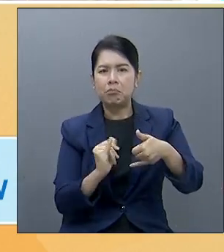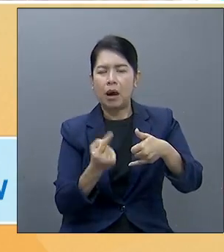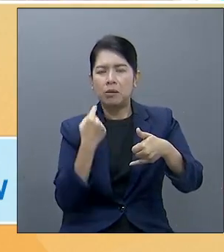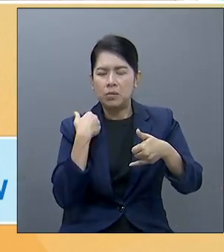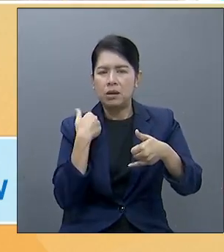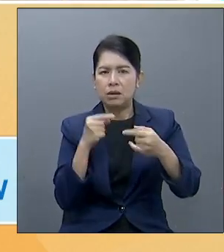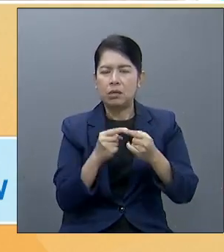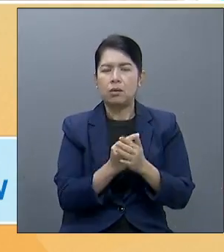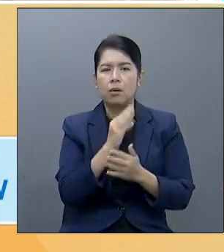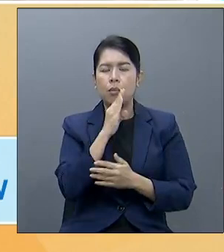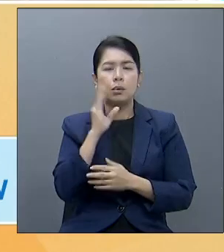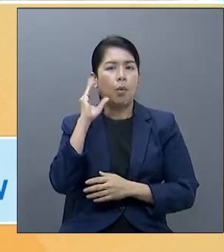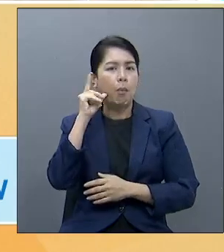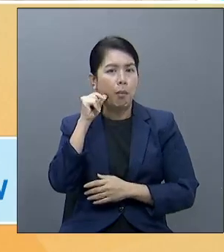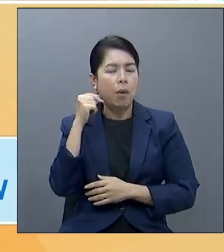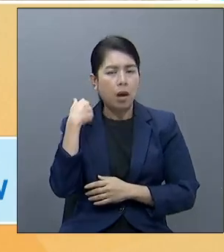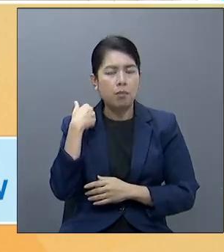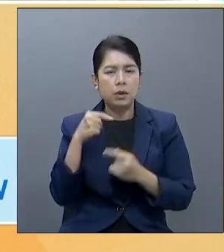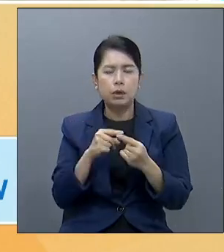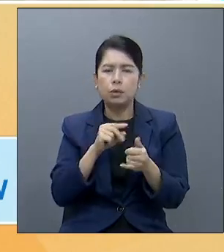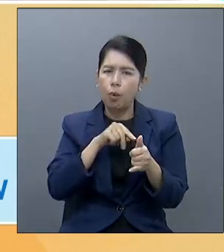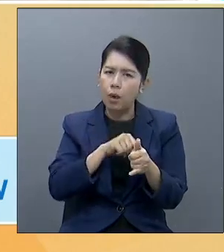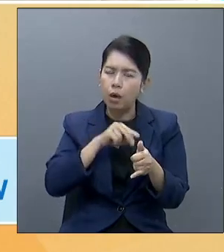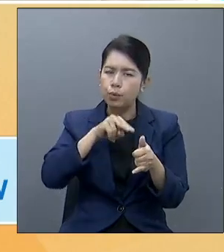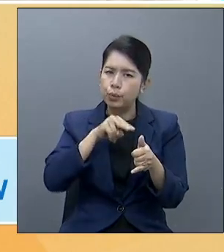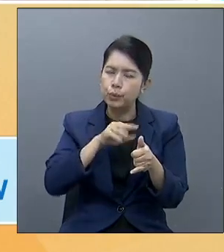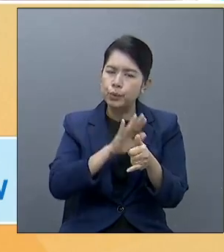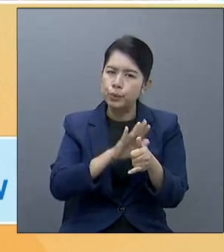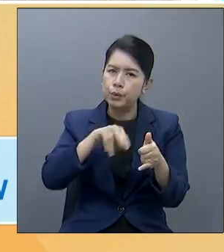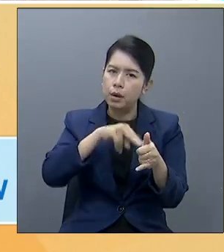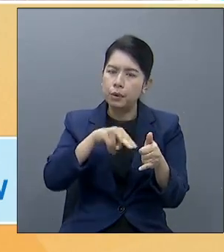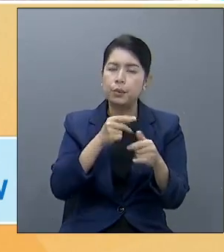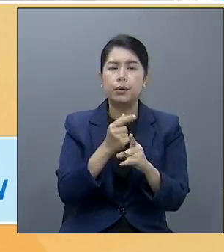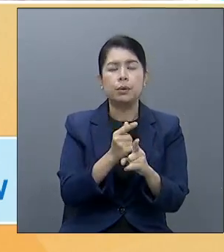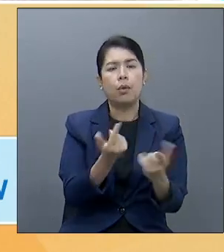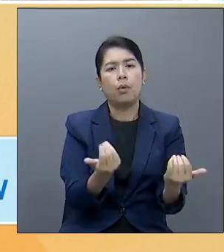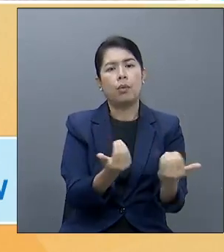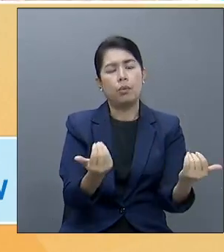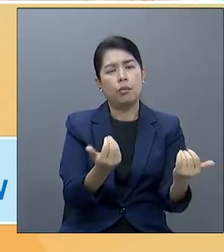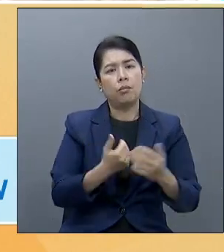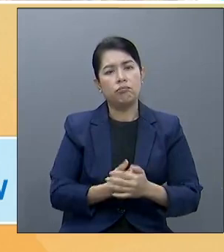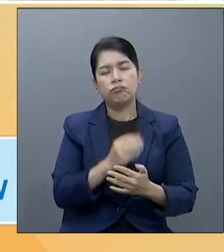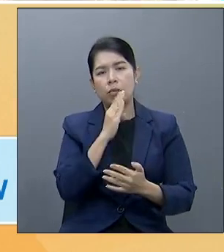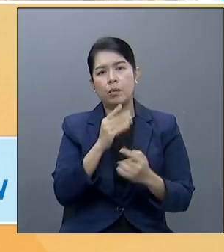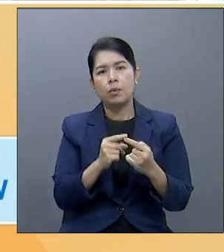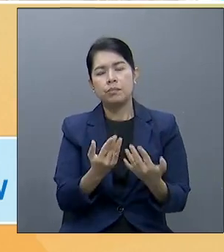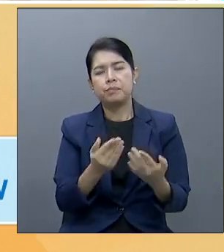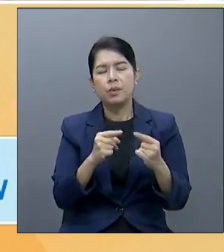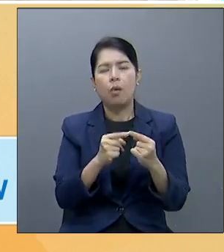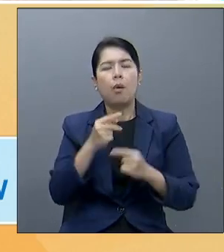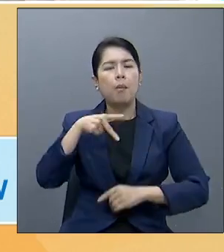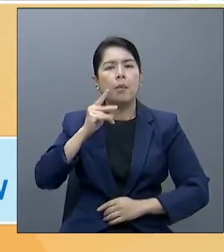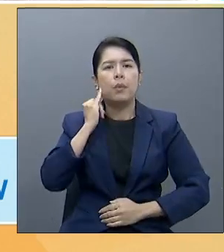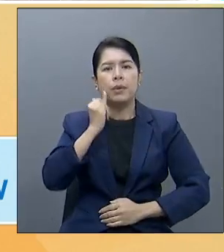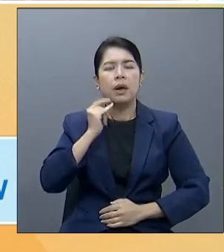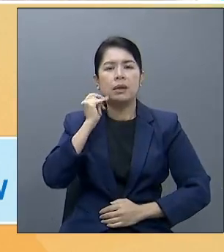ลาข้อได้ของเมืองไทยได้แค่13สัปดาห์ใช่ไหมคะเพราะฉะนั้นเนี้ยแล้วหลังจากนั้นล่ะบางคนไม่ได้มีปู่ย่าตายายมาช่วยเลี้ยงเพ